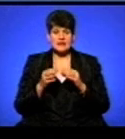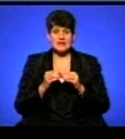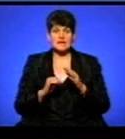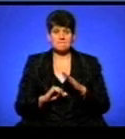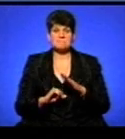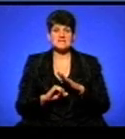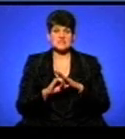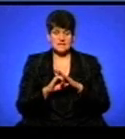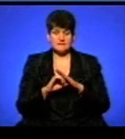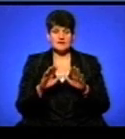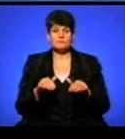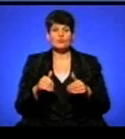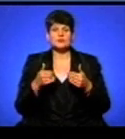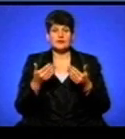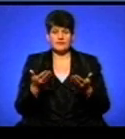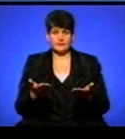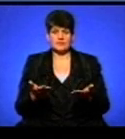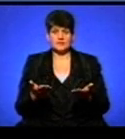підставах подаєте